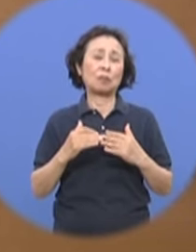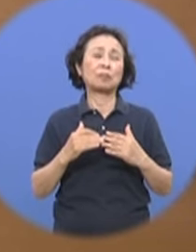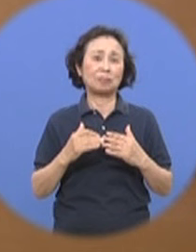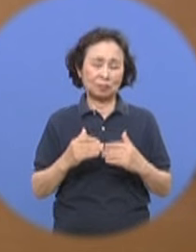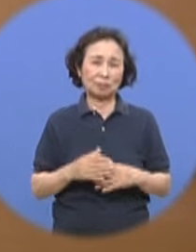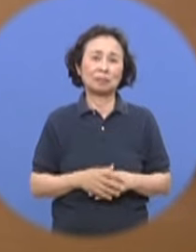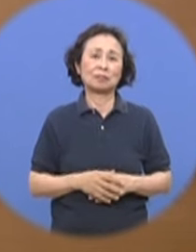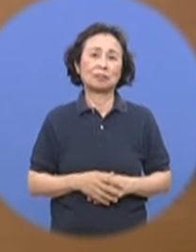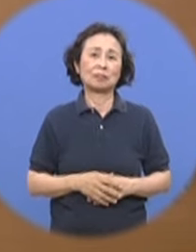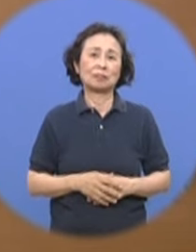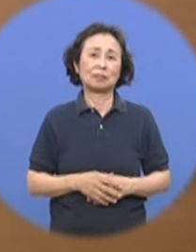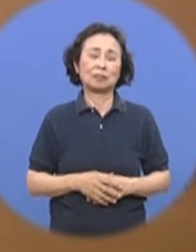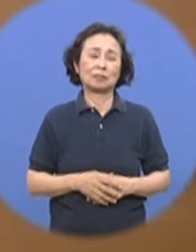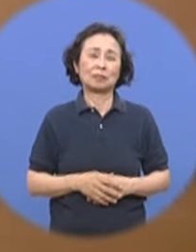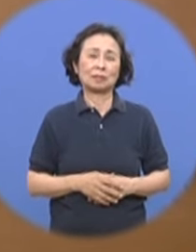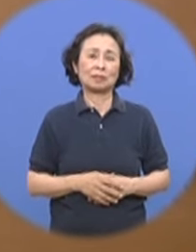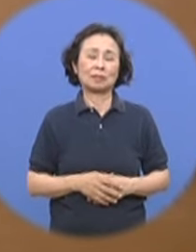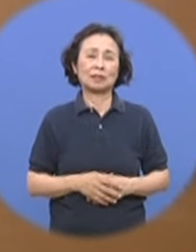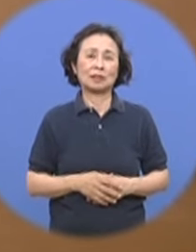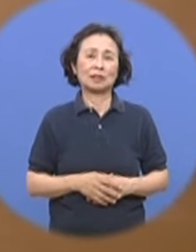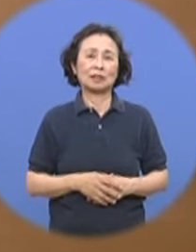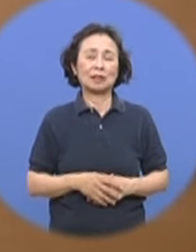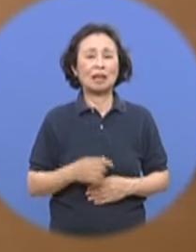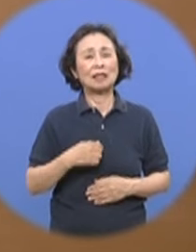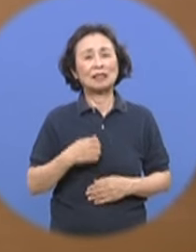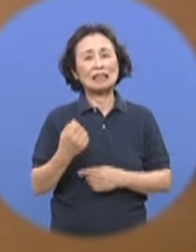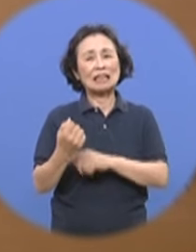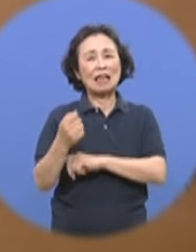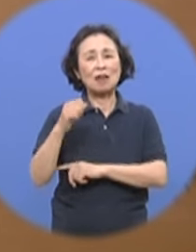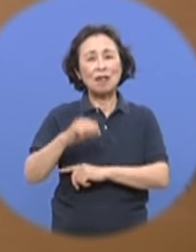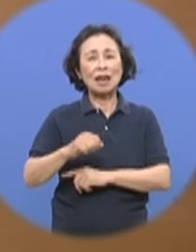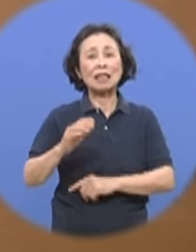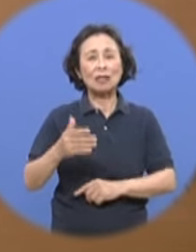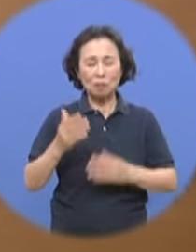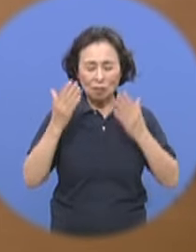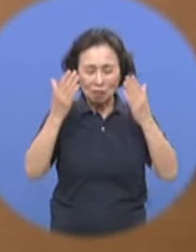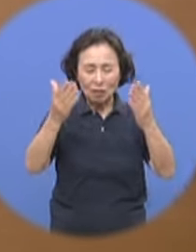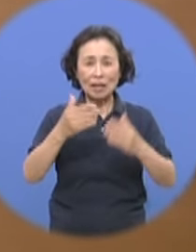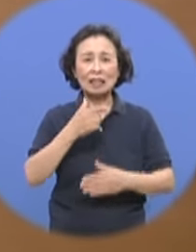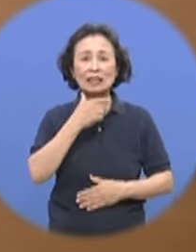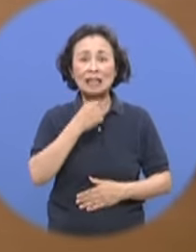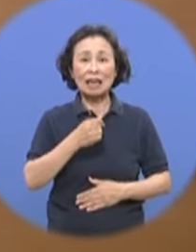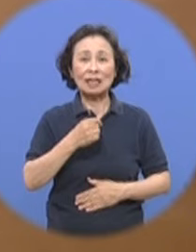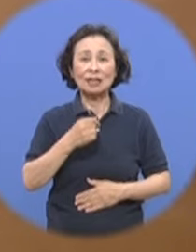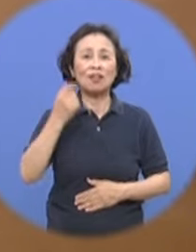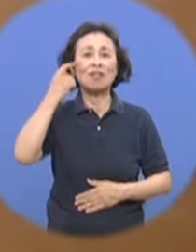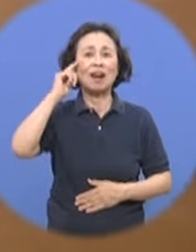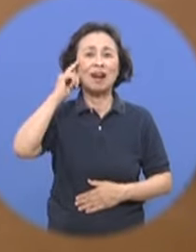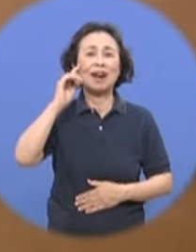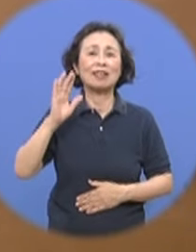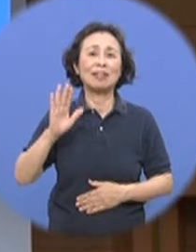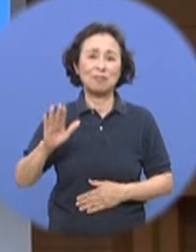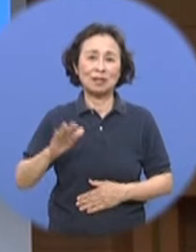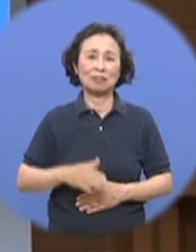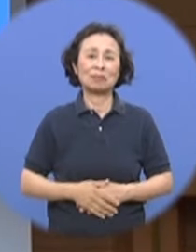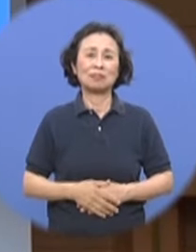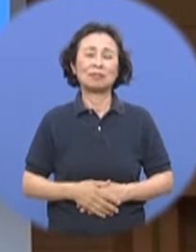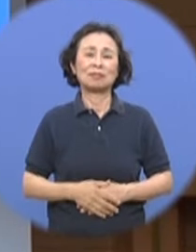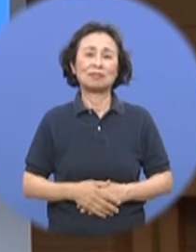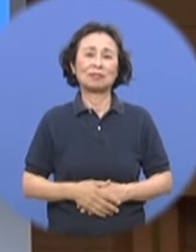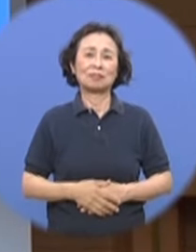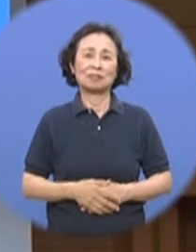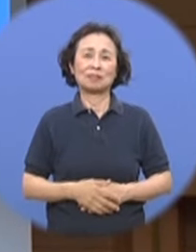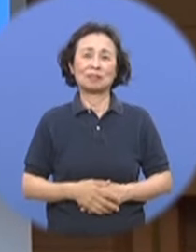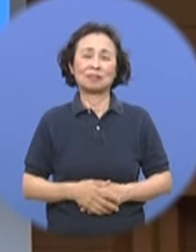ったところに、まあ、大変微力ではありますけれども貢献をしていきたいというふうに考えているところです。あと、ま